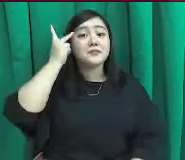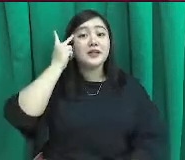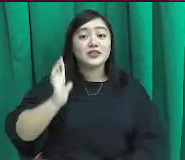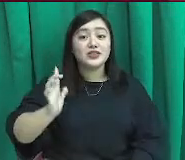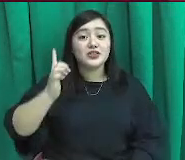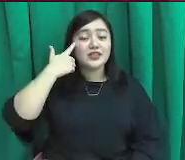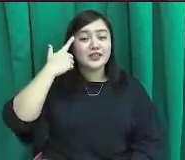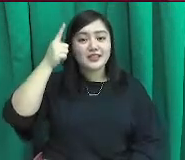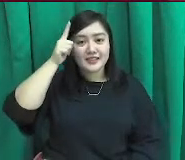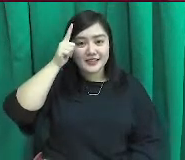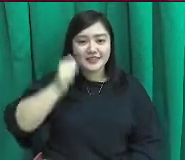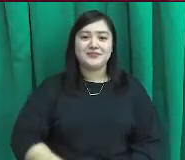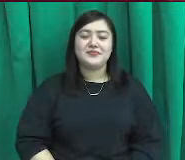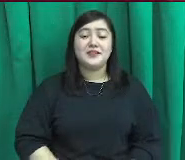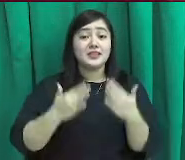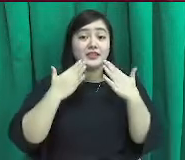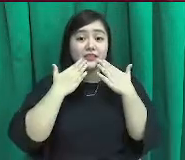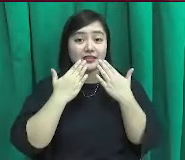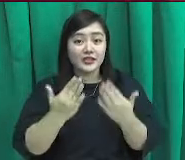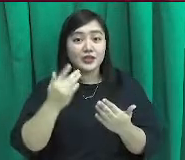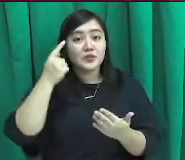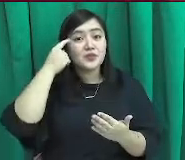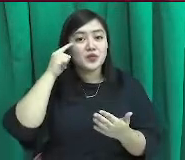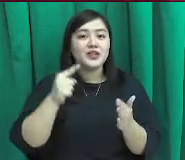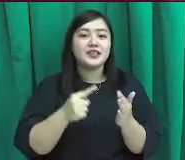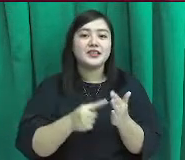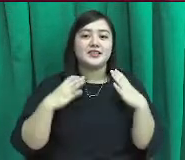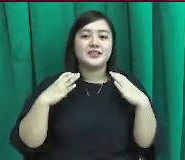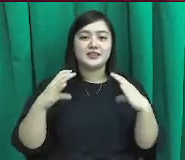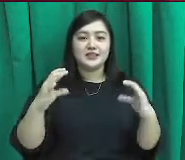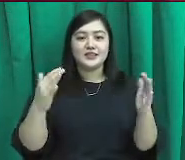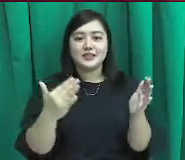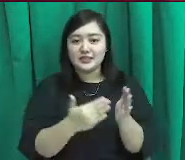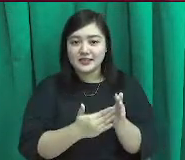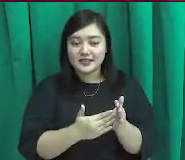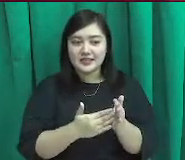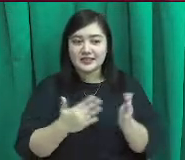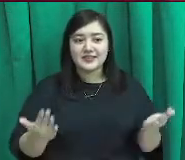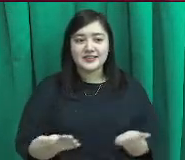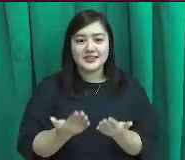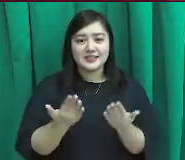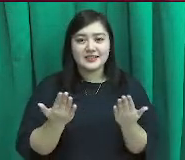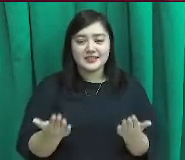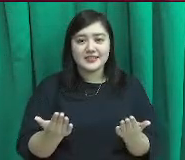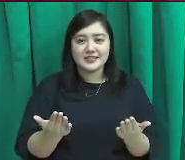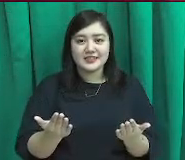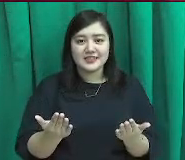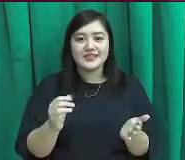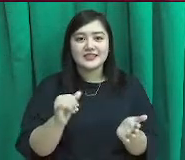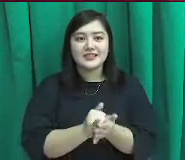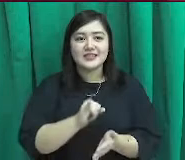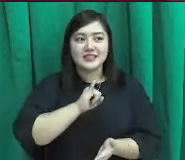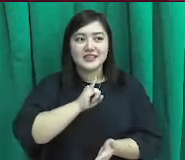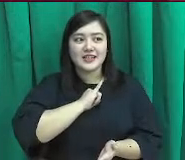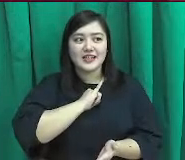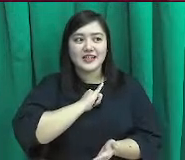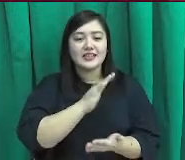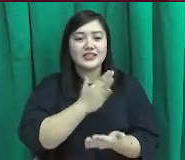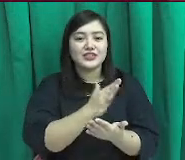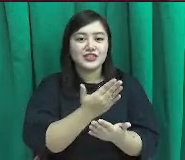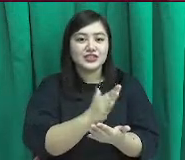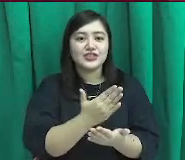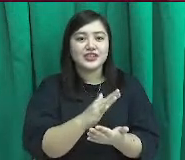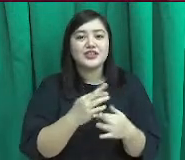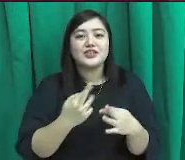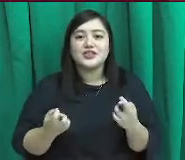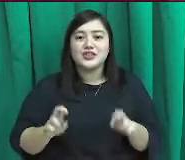Nandito pa, sir. Maraming salamat po sa pangalawang pagkakataon dahil maaari ko pong maipahayag yung bunga ng mga salita ng Diyos. Amen. Sa buhay ko.